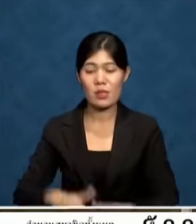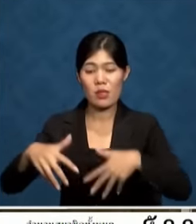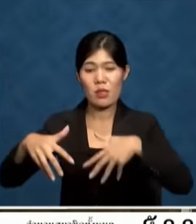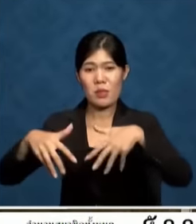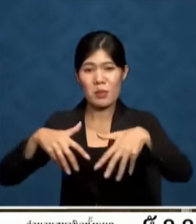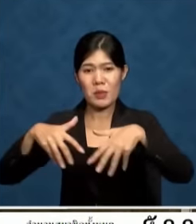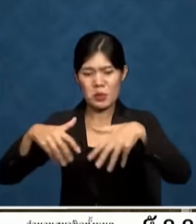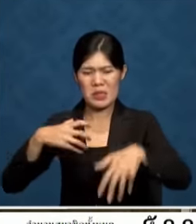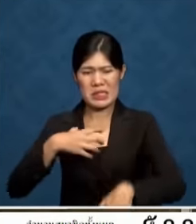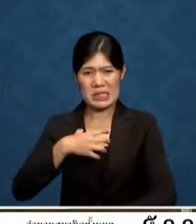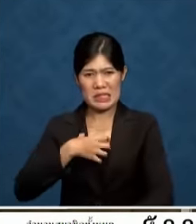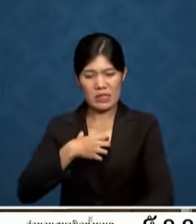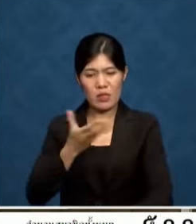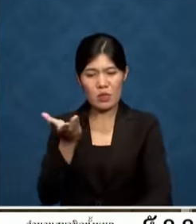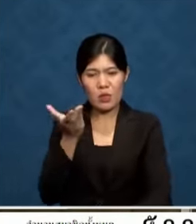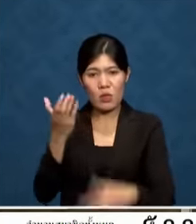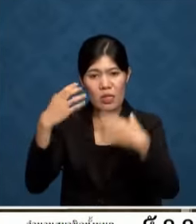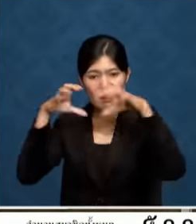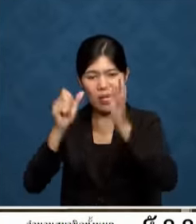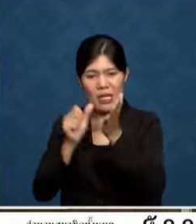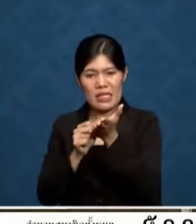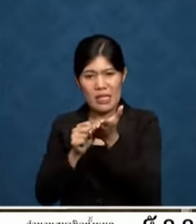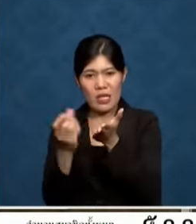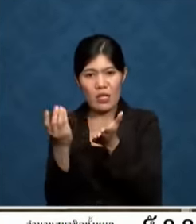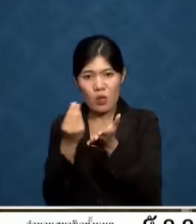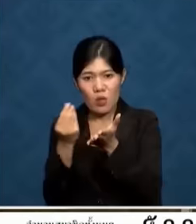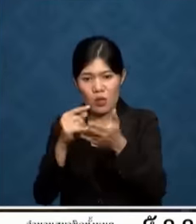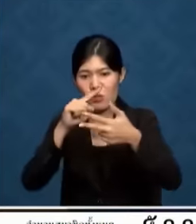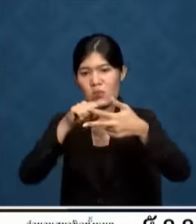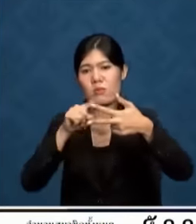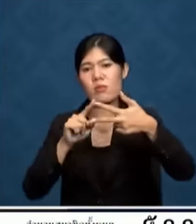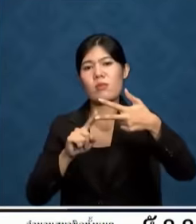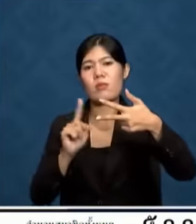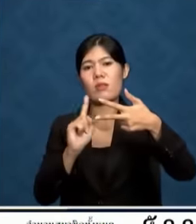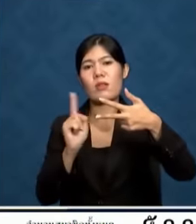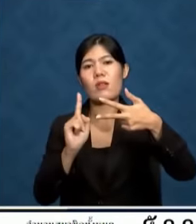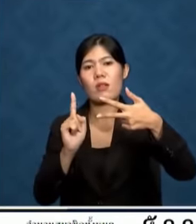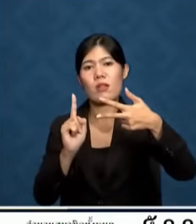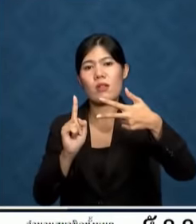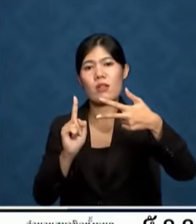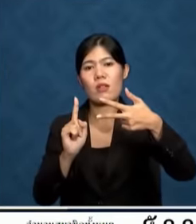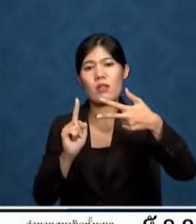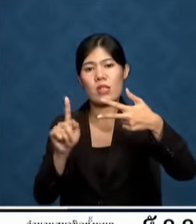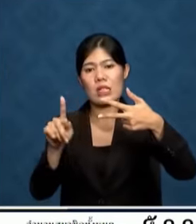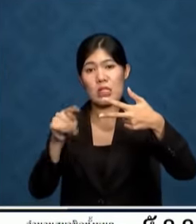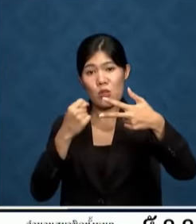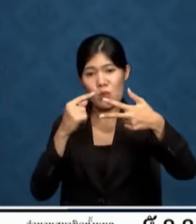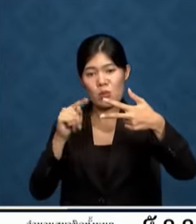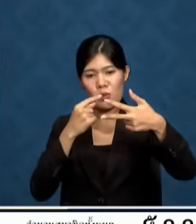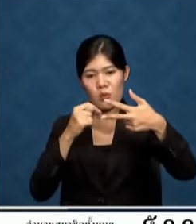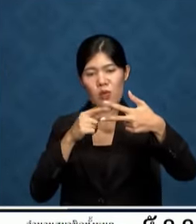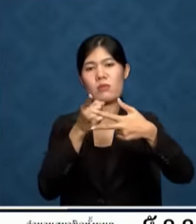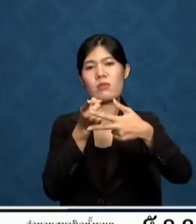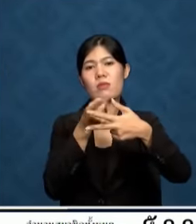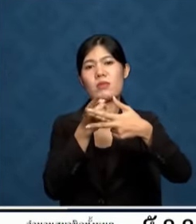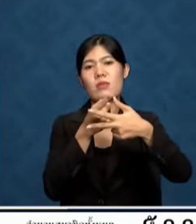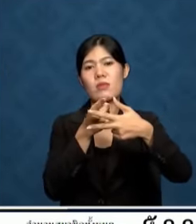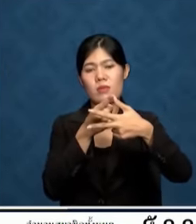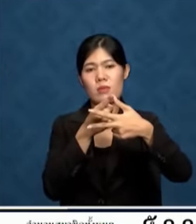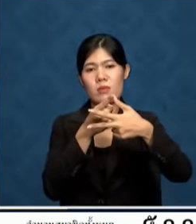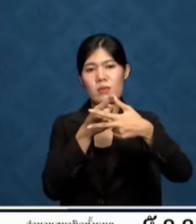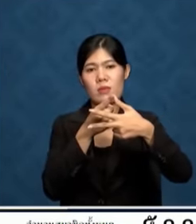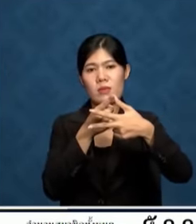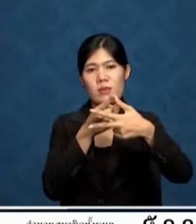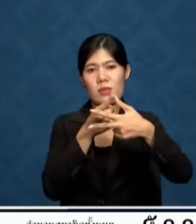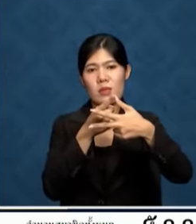เร่งแก้ไข 3ลำดับแรกคืออะไรตอบมาสูงสุดเลยครับ 1แก้